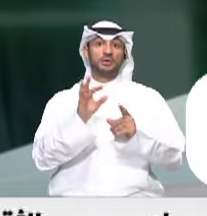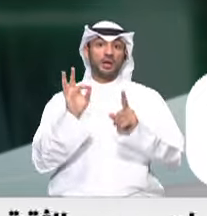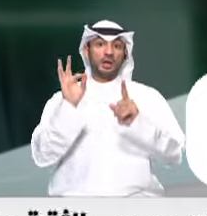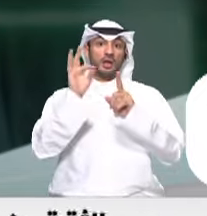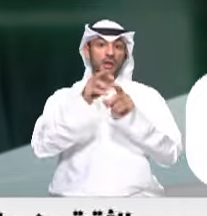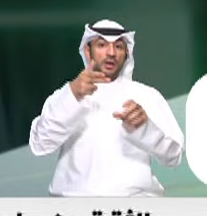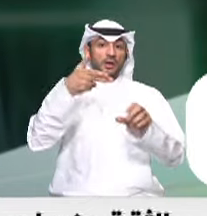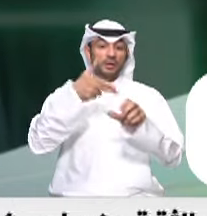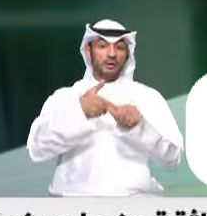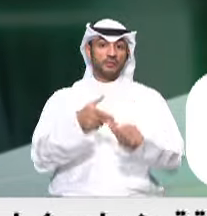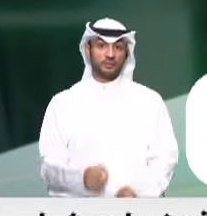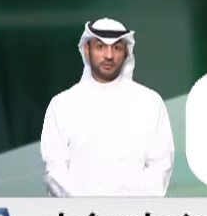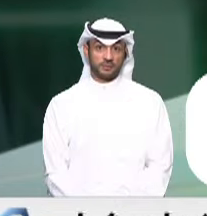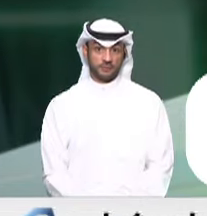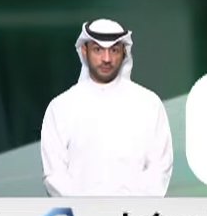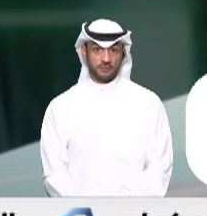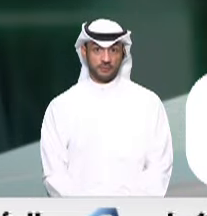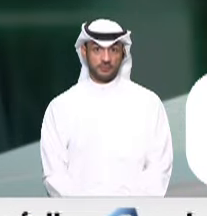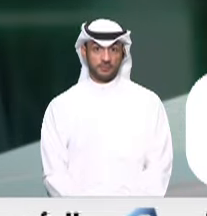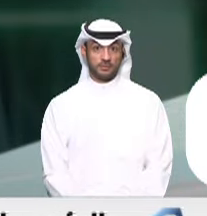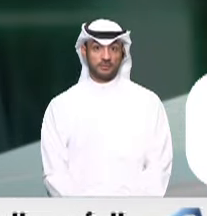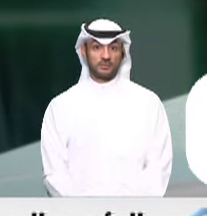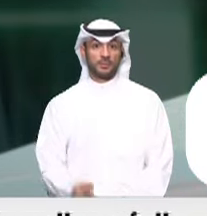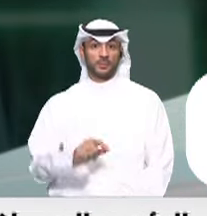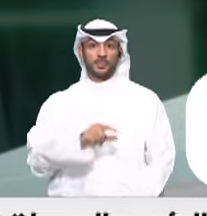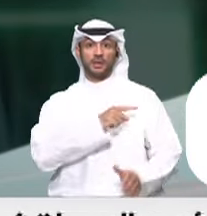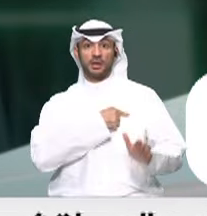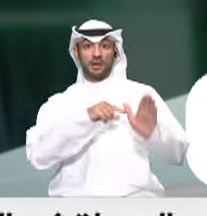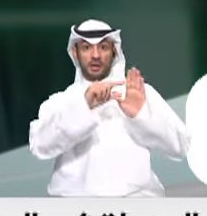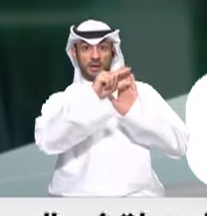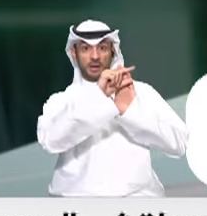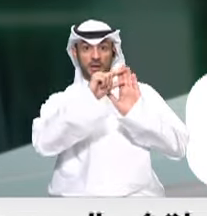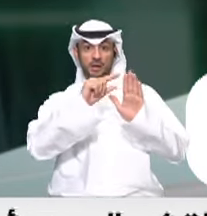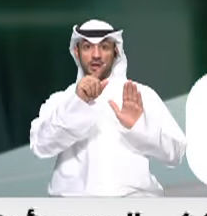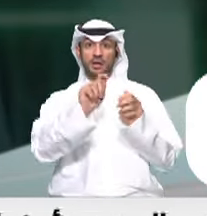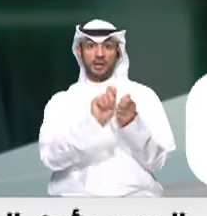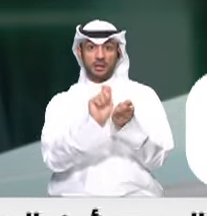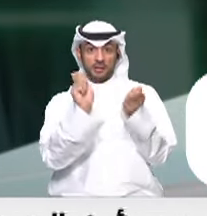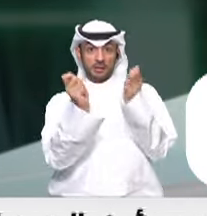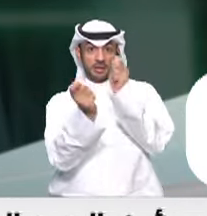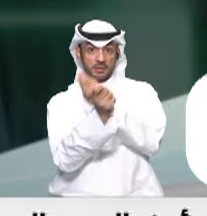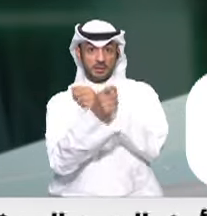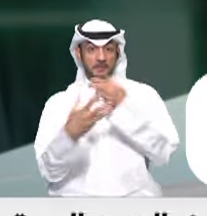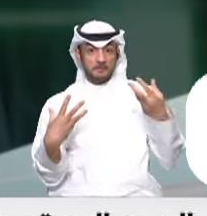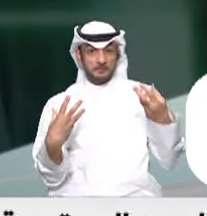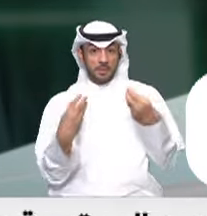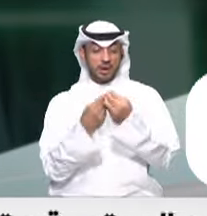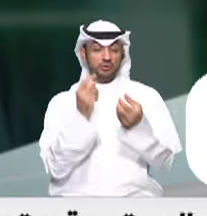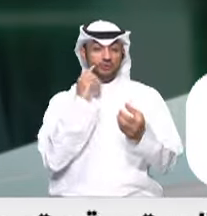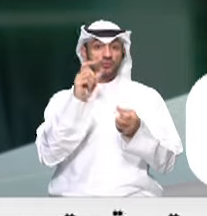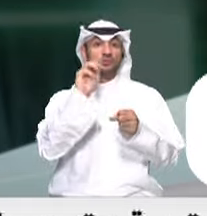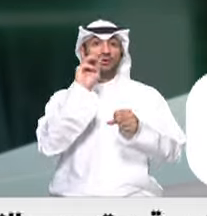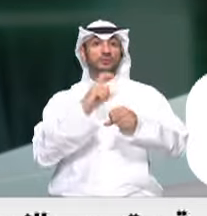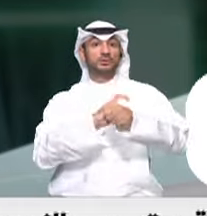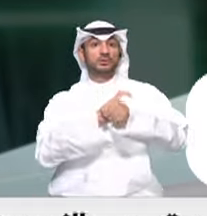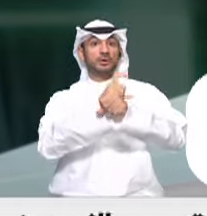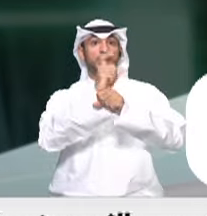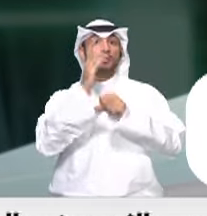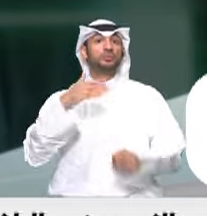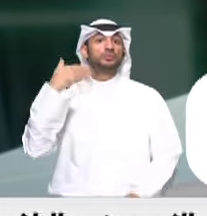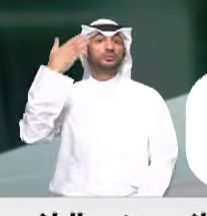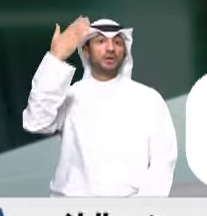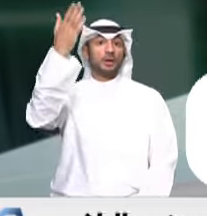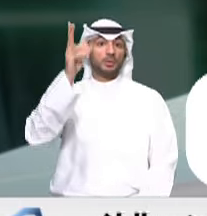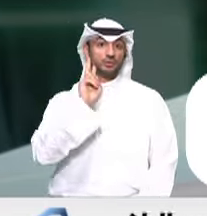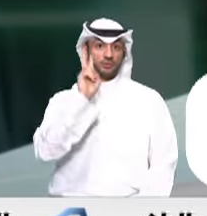النفط. وتحت عنوان حقبة التغيير معا نستشرف المستقبل، وبموضوع